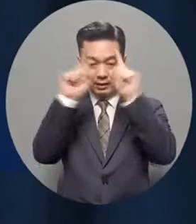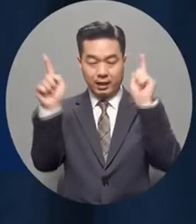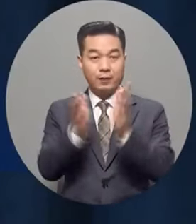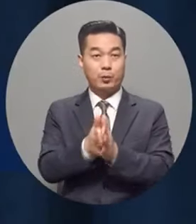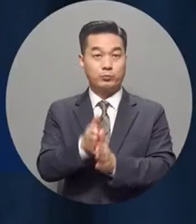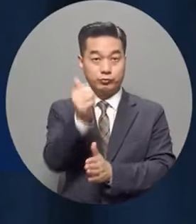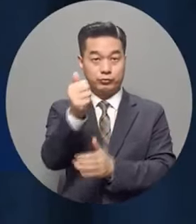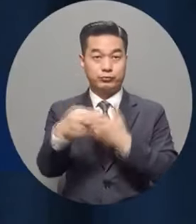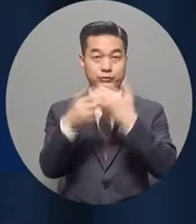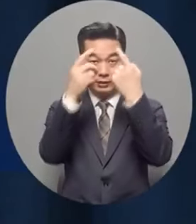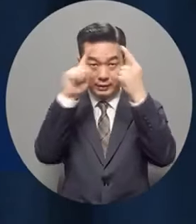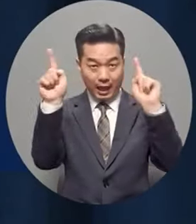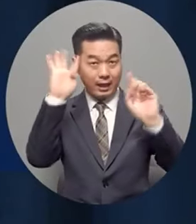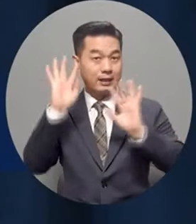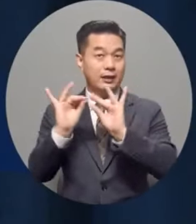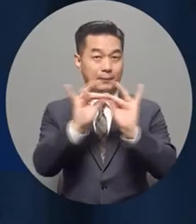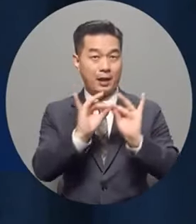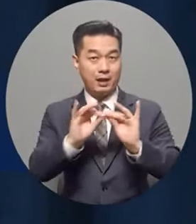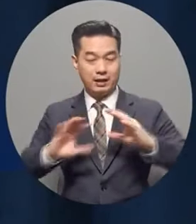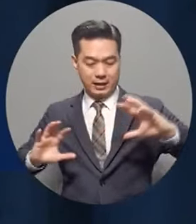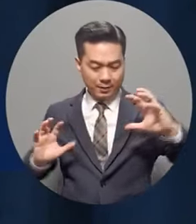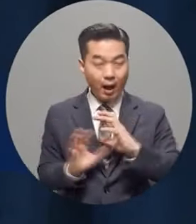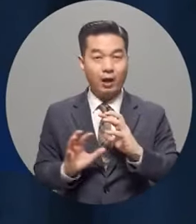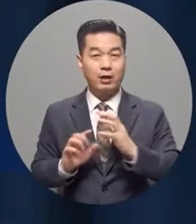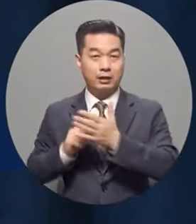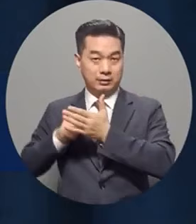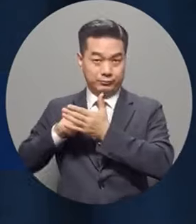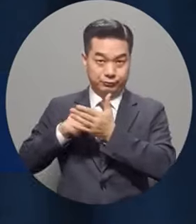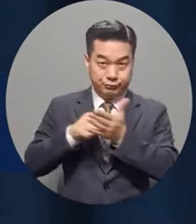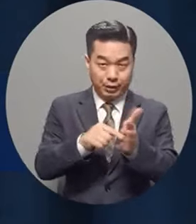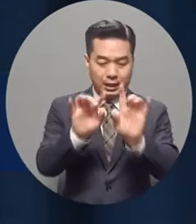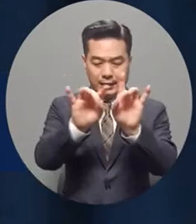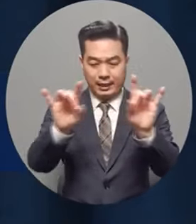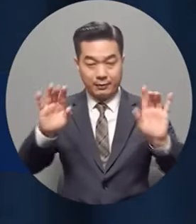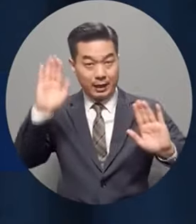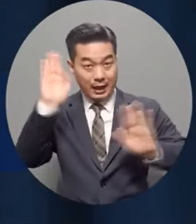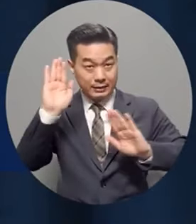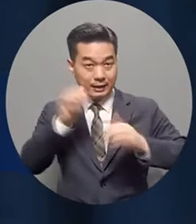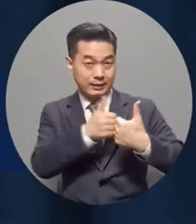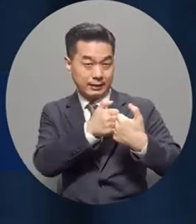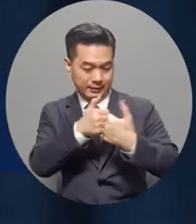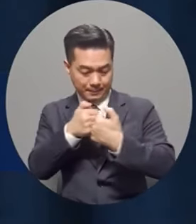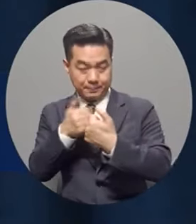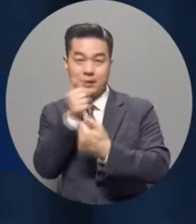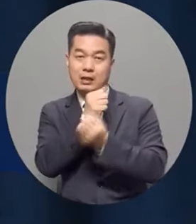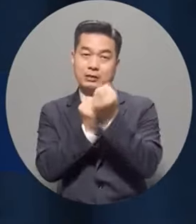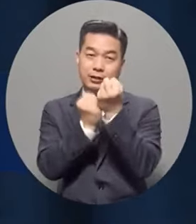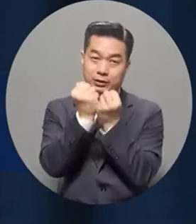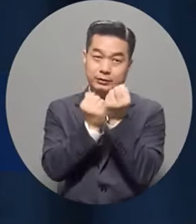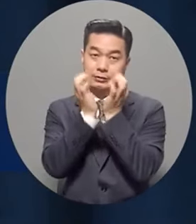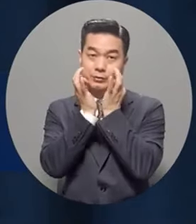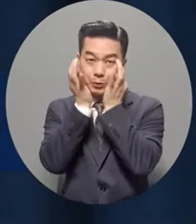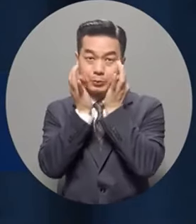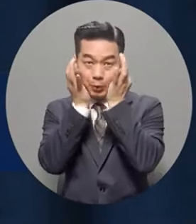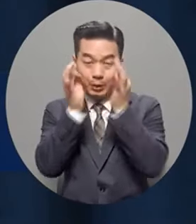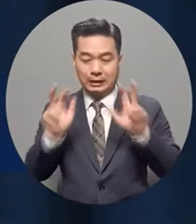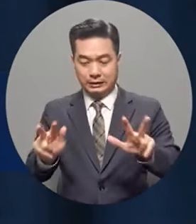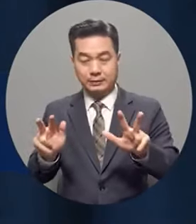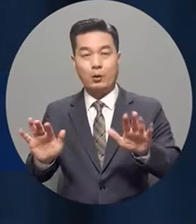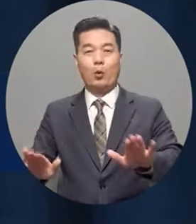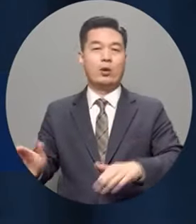의과대학이 한뜻으로 협력하여 지속적인 개별 학생 상담과 설득에 노력한